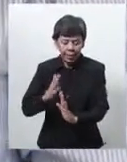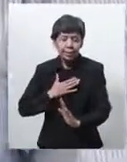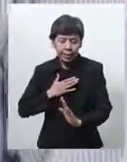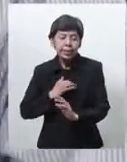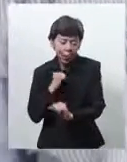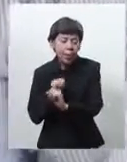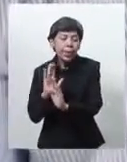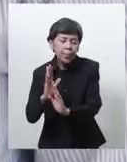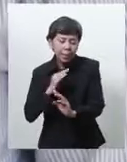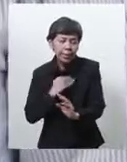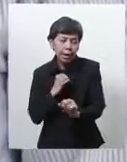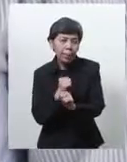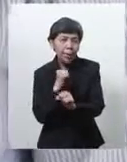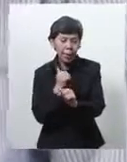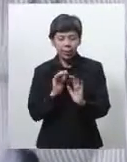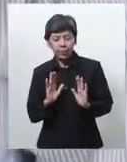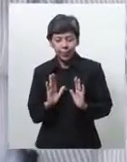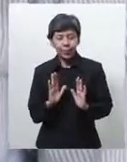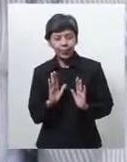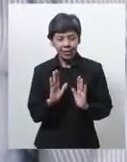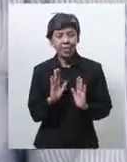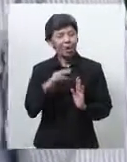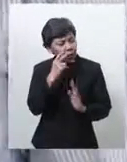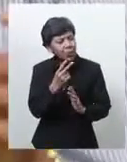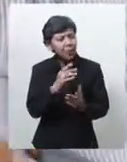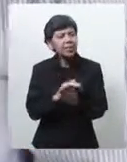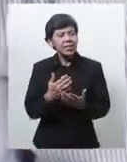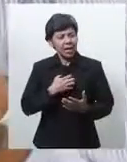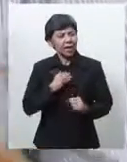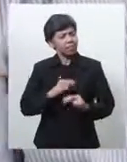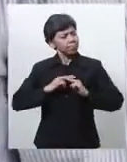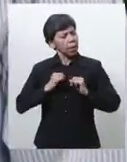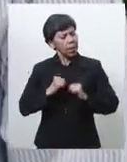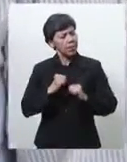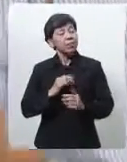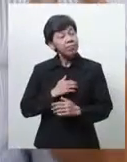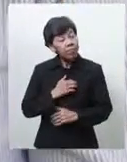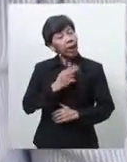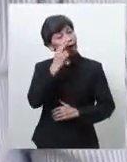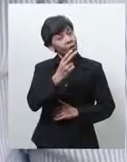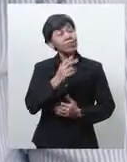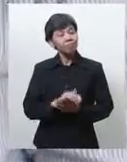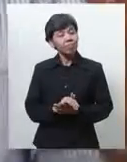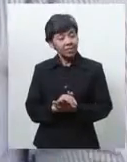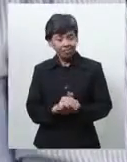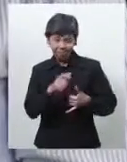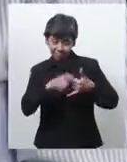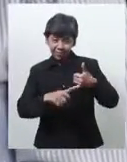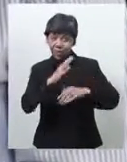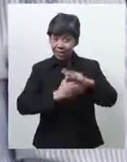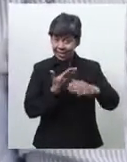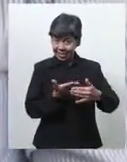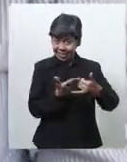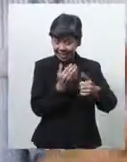ที่จะไม่ให้คนอื่นมาช่วยไม่อยากที่จะเป็นภาระกับหลายๆคนอยากที่จะทำได้ด้วยตัวเองอันนี้ก็ทำให้เห็นว่าพี่ต้นเนี่ยเป็น